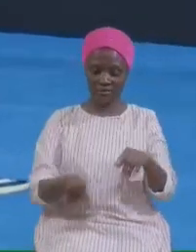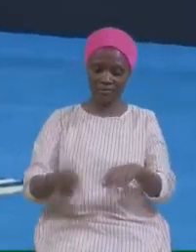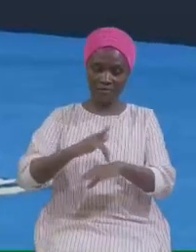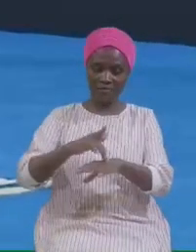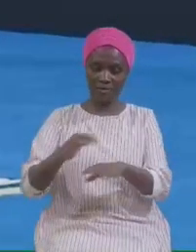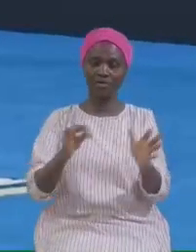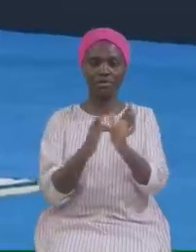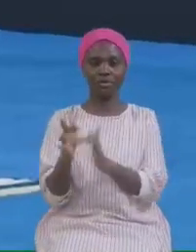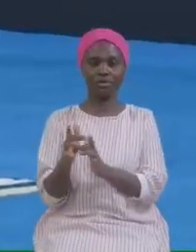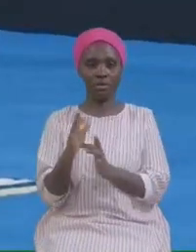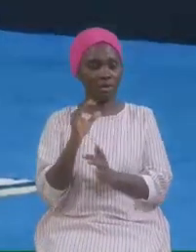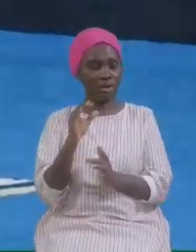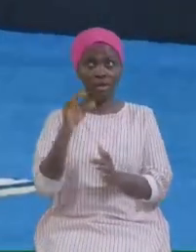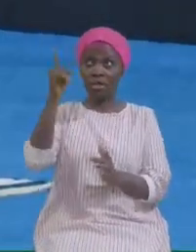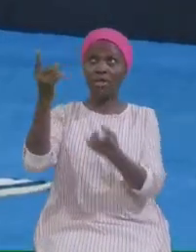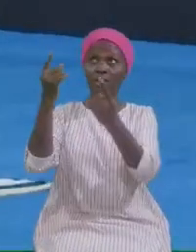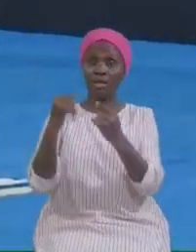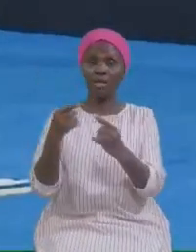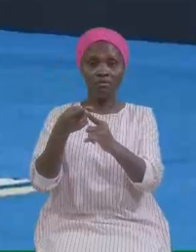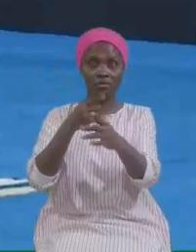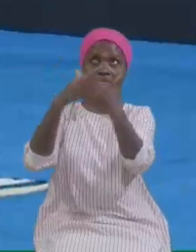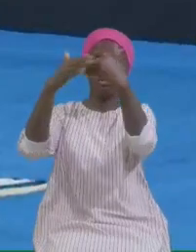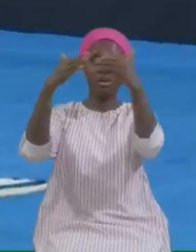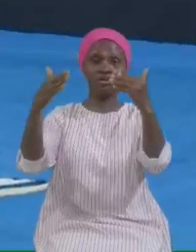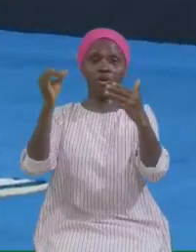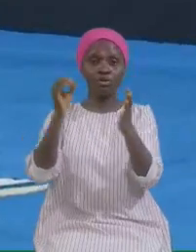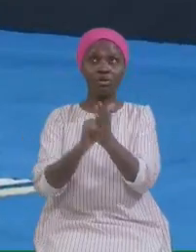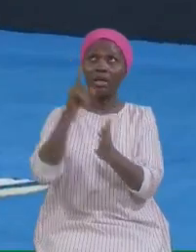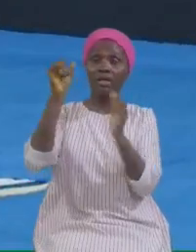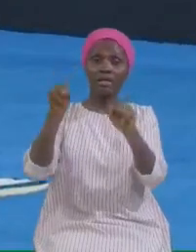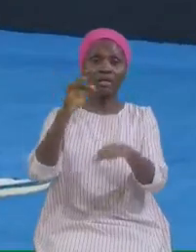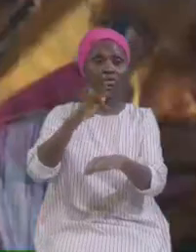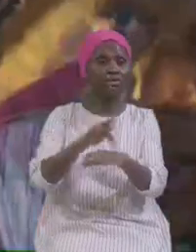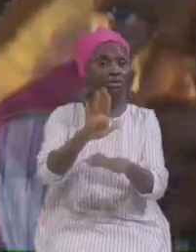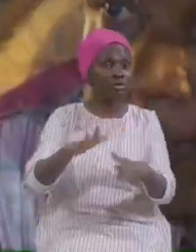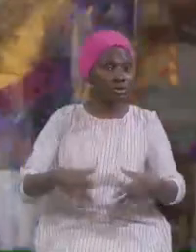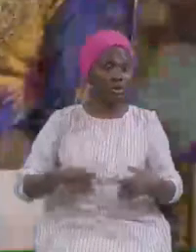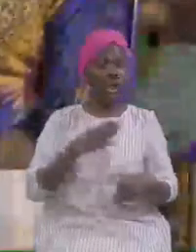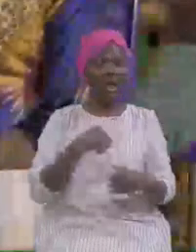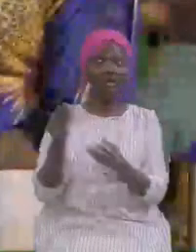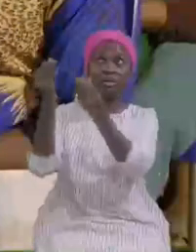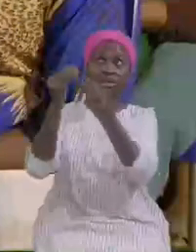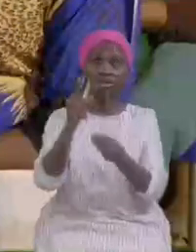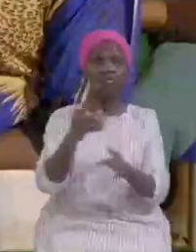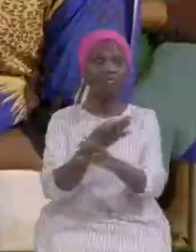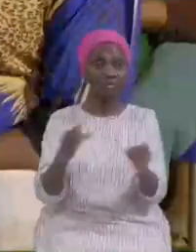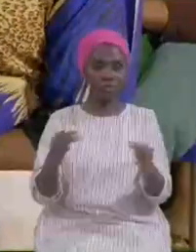viens. Il est venu du ciel afin de toucher ta vie, afin de te donner la